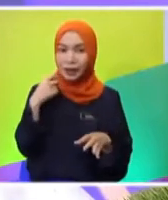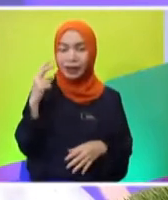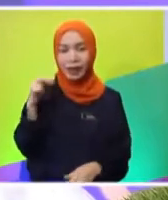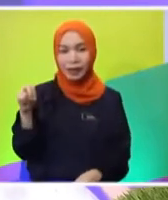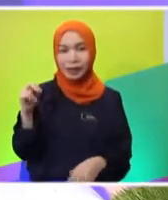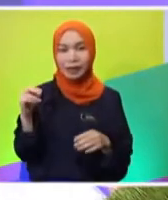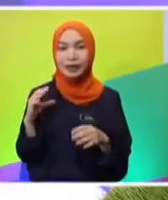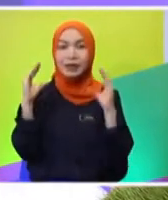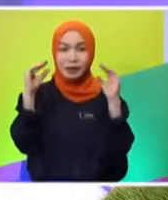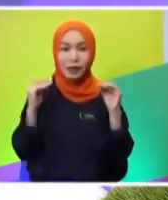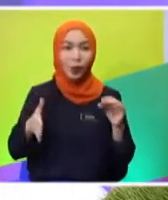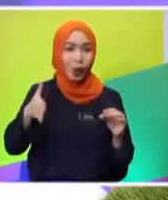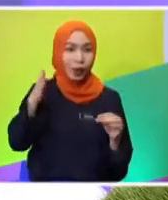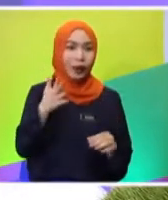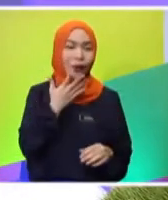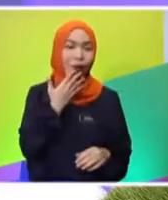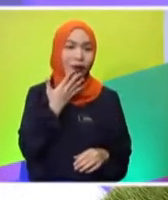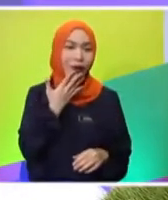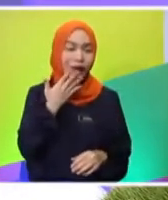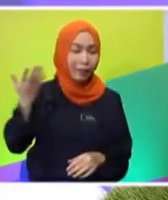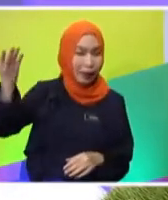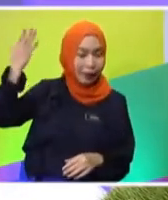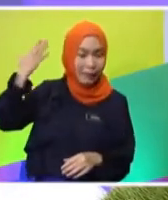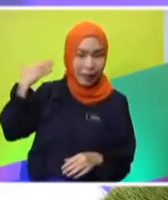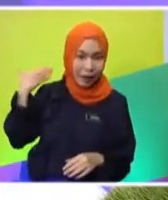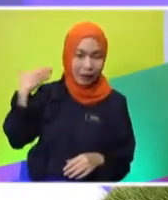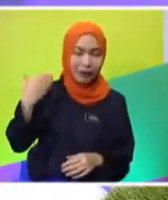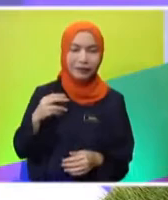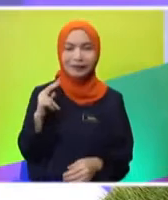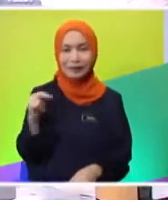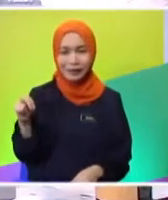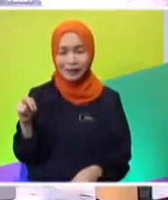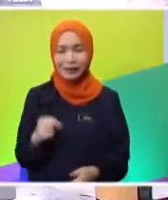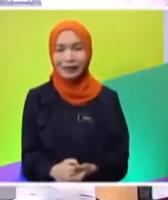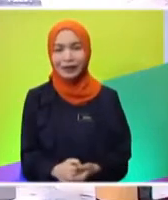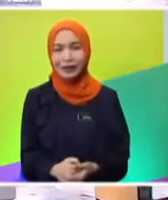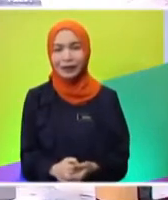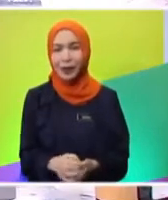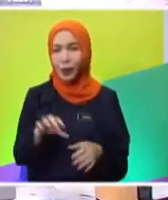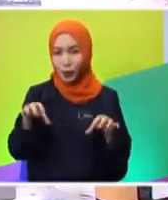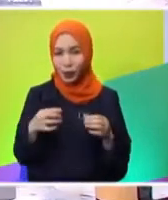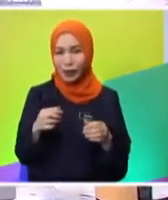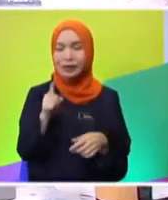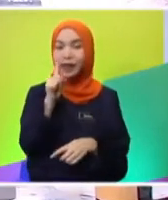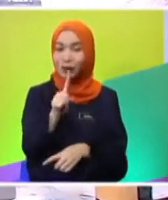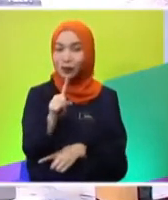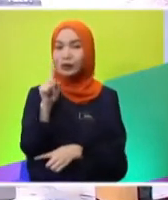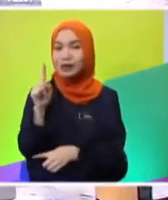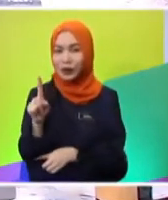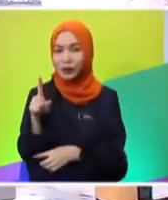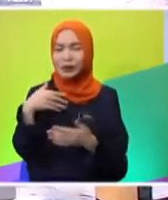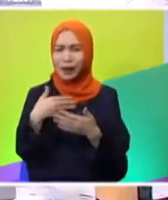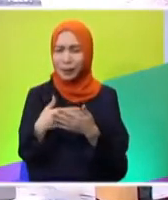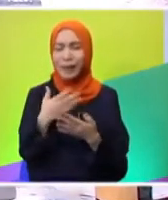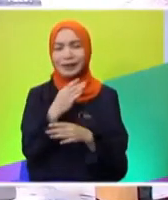pohon Tetapi wanita sederhana jika macam susah dana kering dari mereka dikaitkan selalunya kalau junisa Wonosobo gini berapa